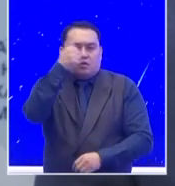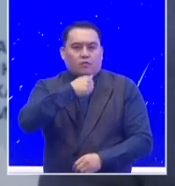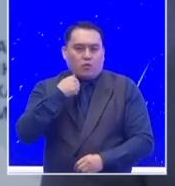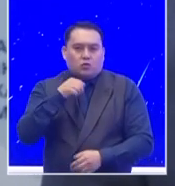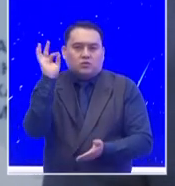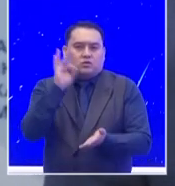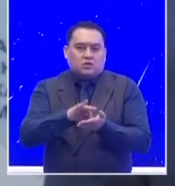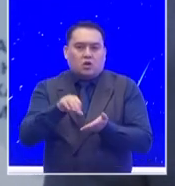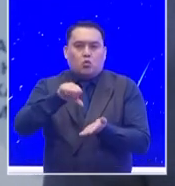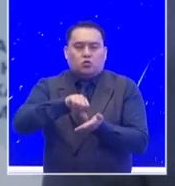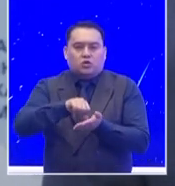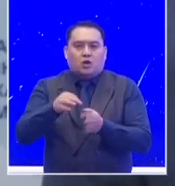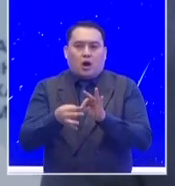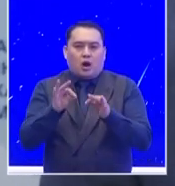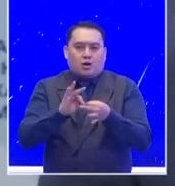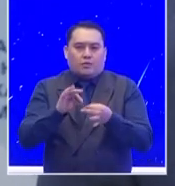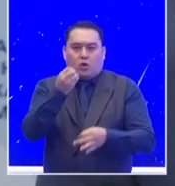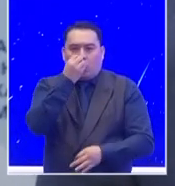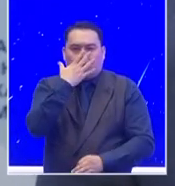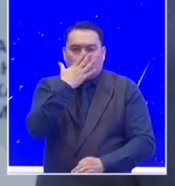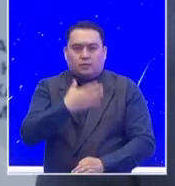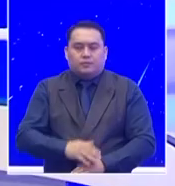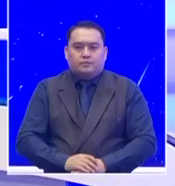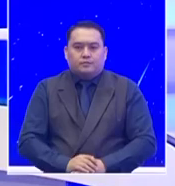ставим цель принять участие в Олимпиаде в городе Токио.